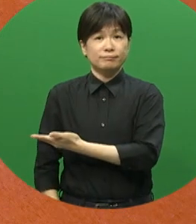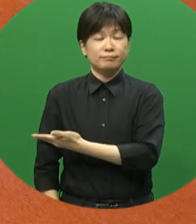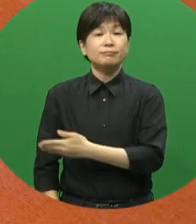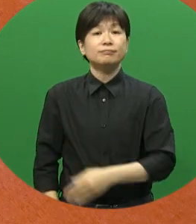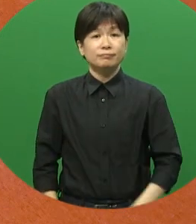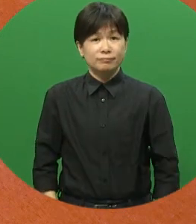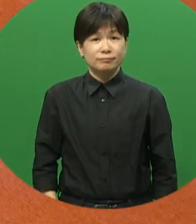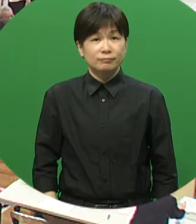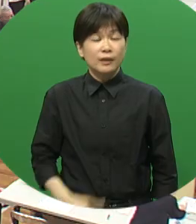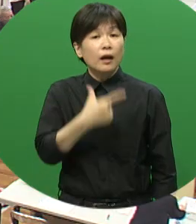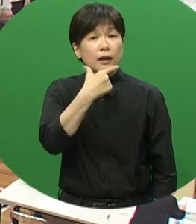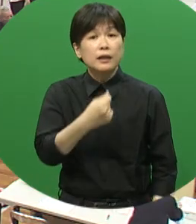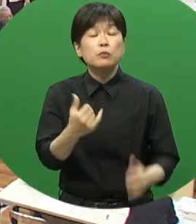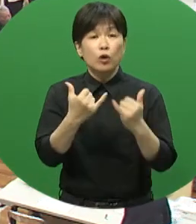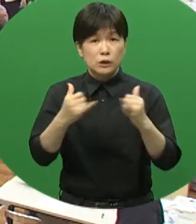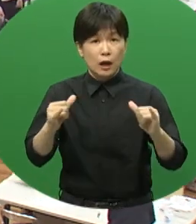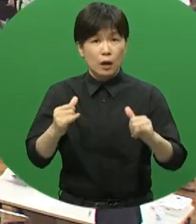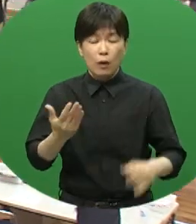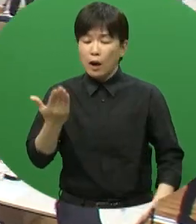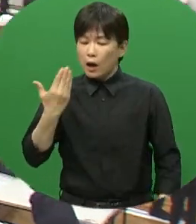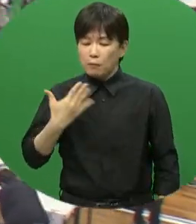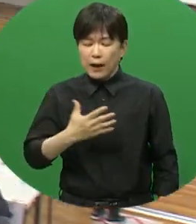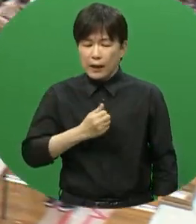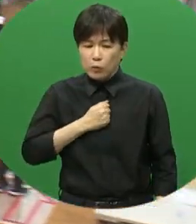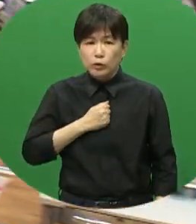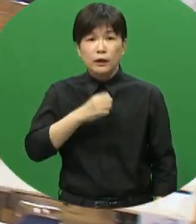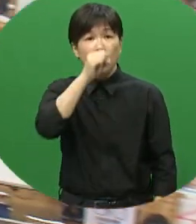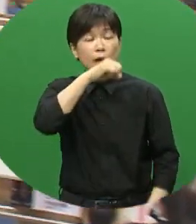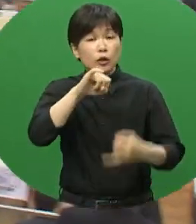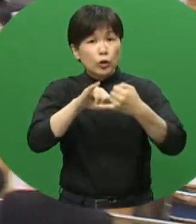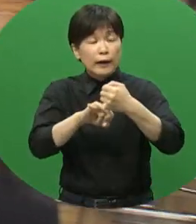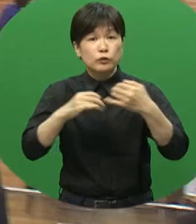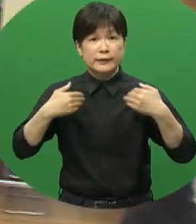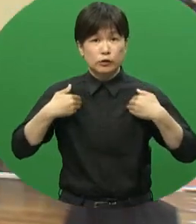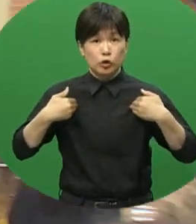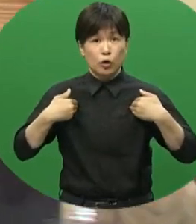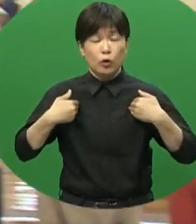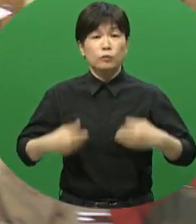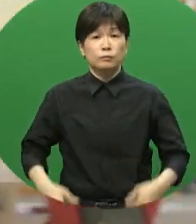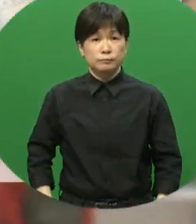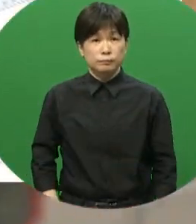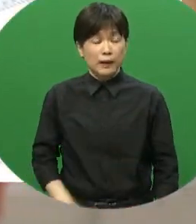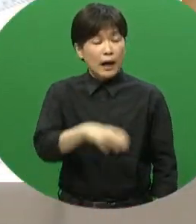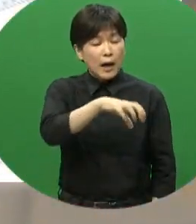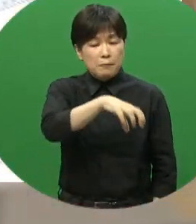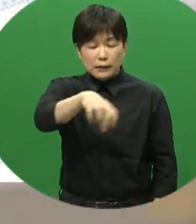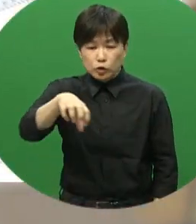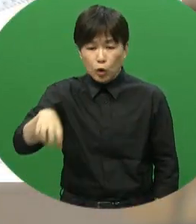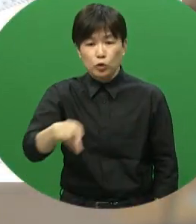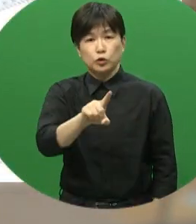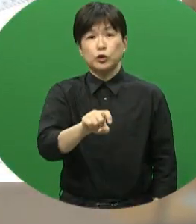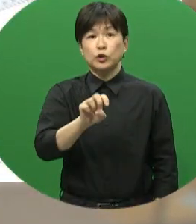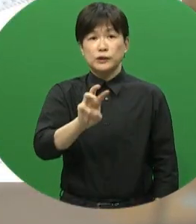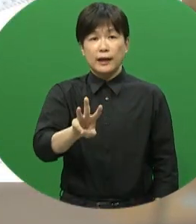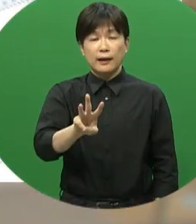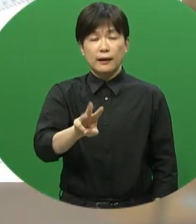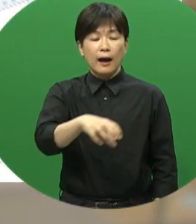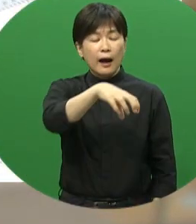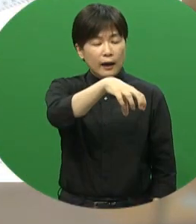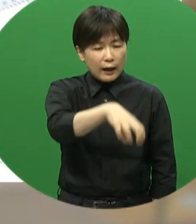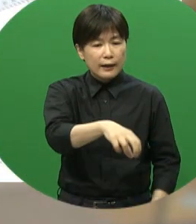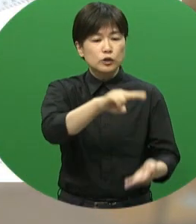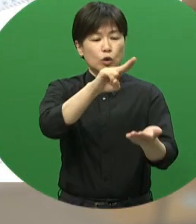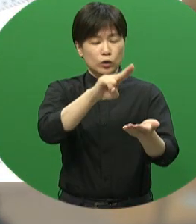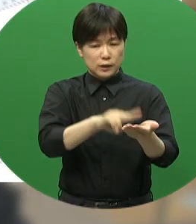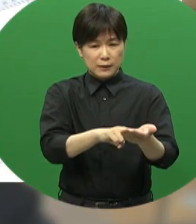ね。ワクチンの接種を希望する方は予約が必要です。接種会場は市内に